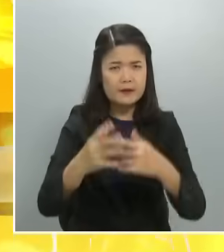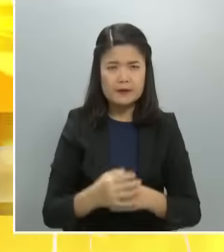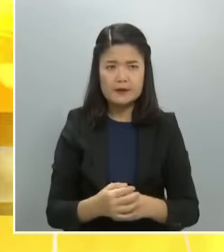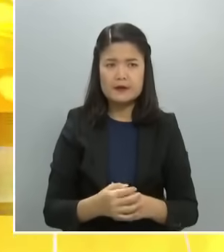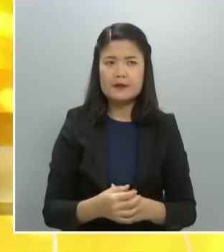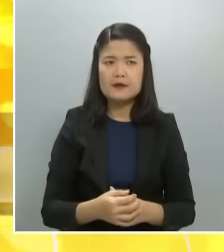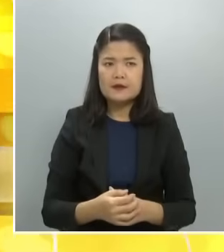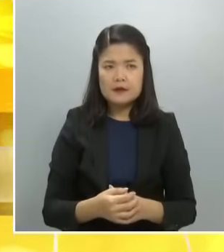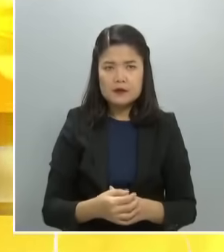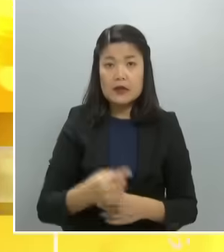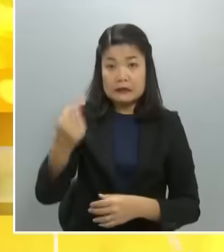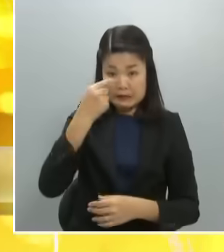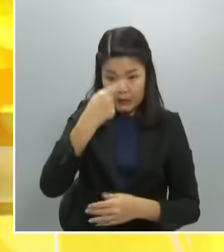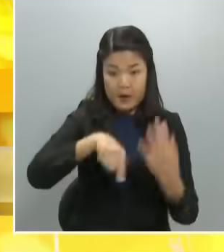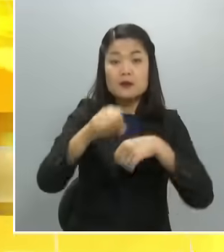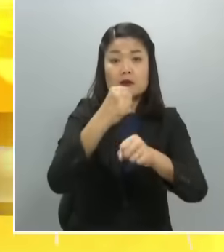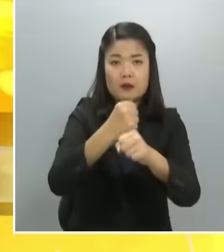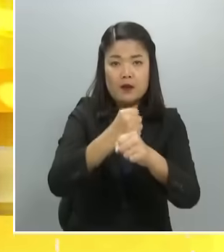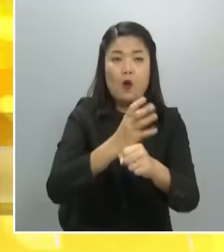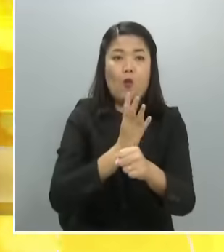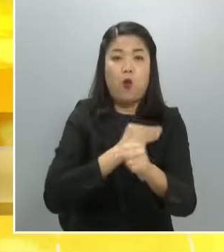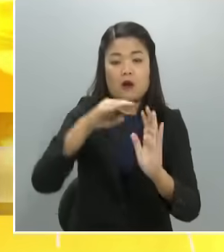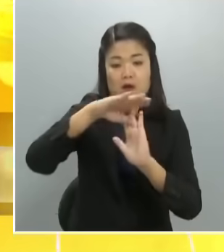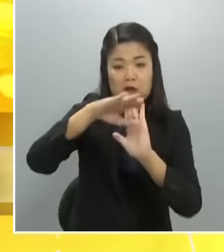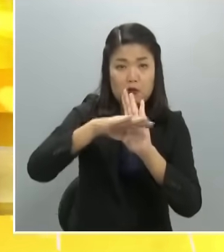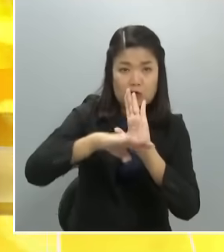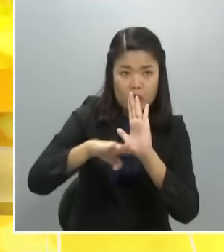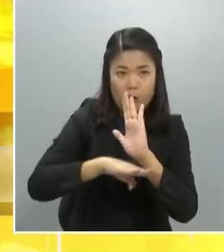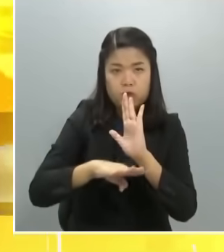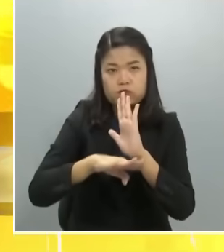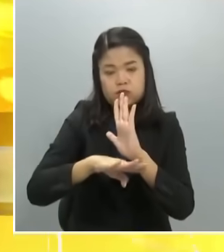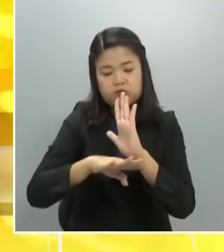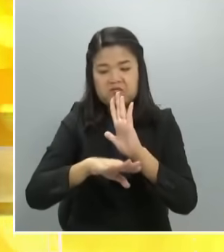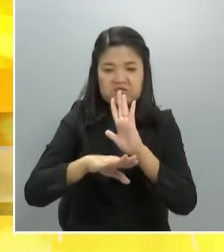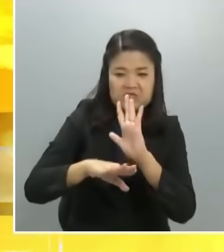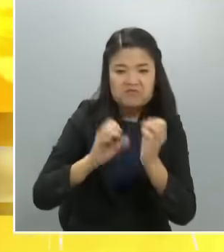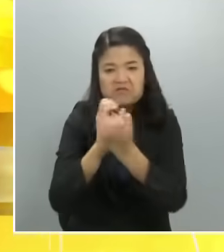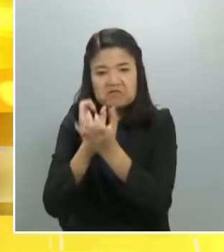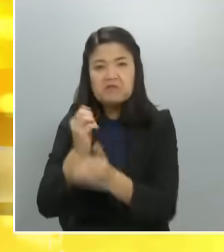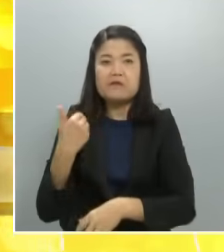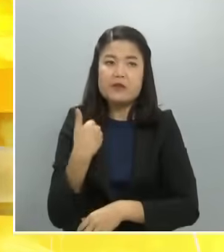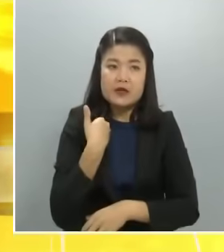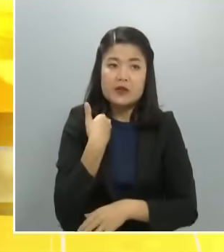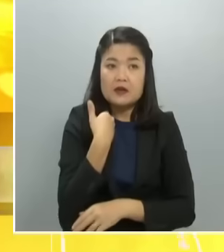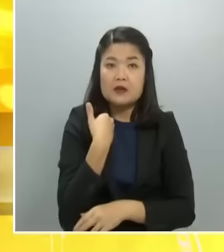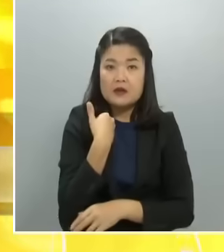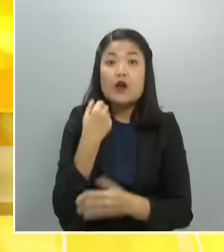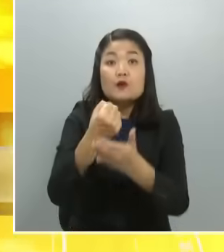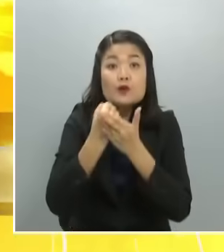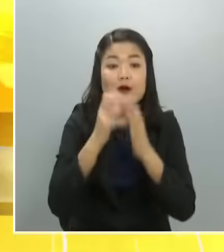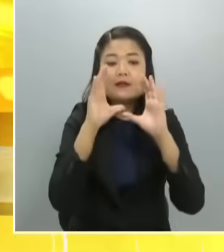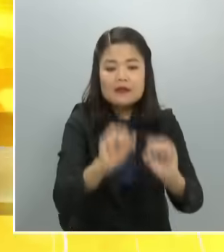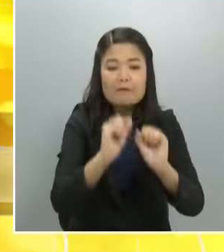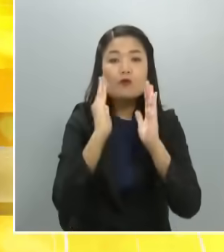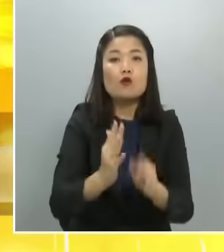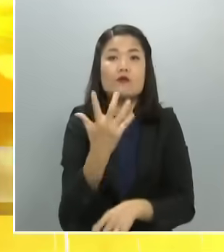ลงไปทำงานเราก็กลัวว่าขั้นตอนของเราที่จะทำงานเนี่ยมันจะเบิร์นซะก็เป็นผลทำให้เราเนี่ยสามารถจับกลุ่มผู้ต้องหาได้5ค